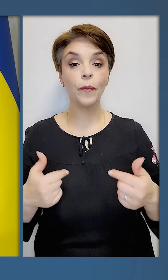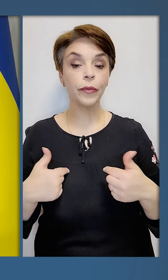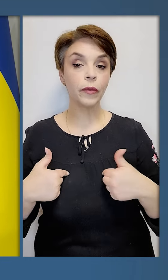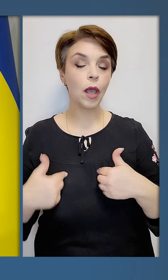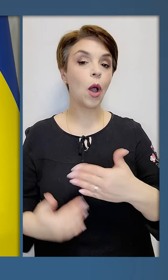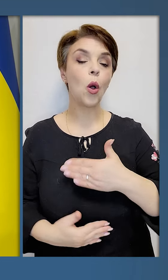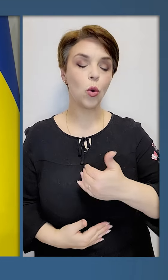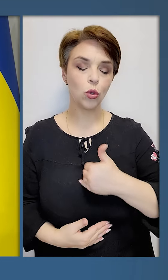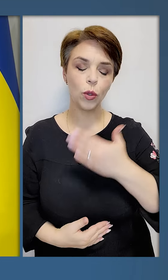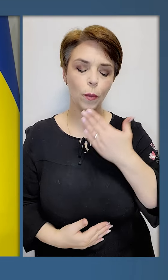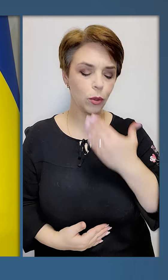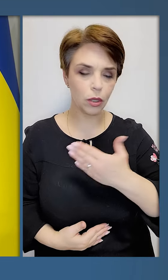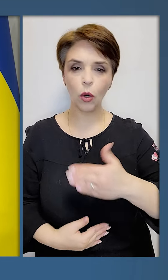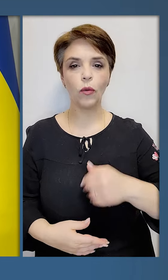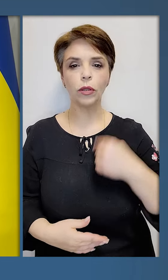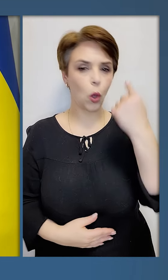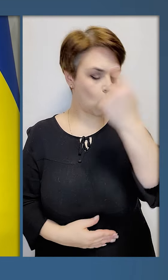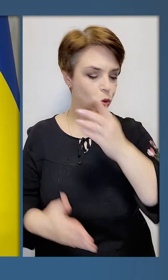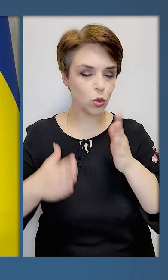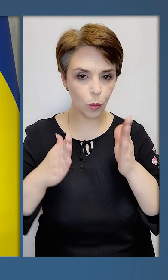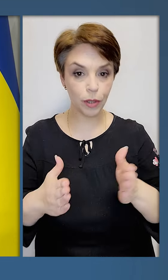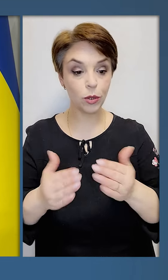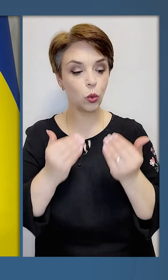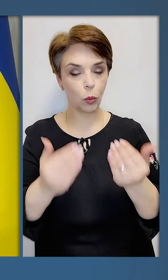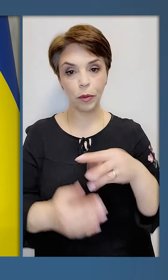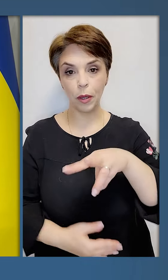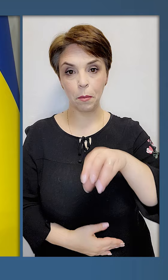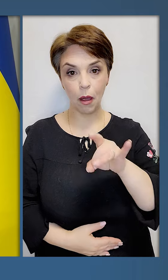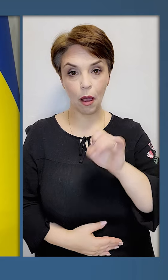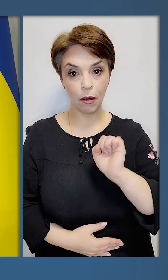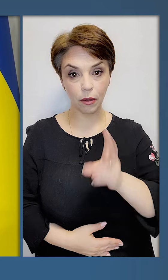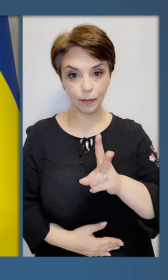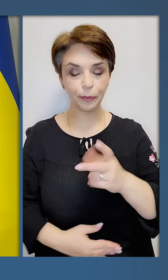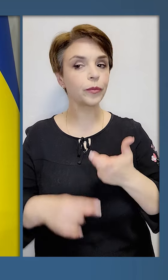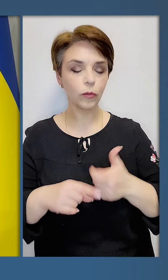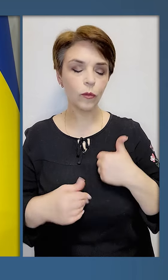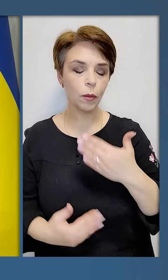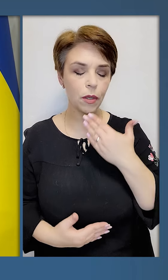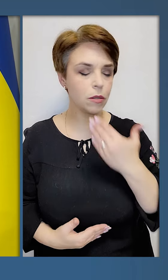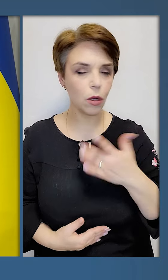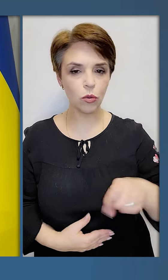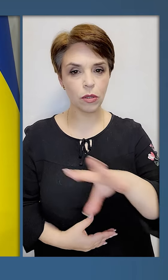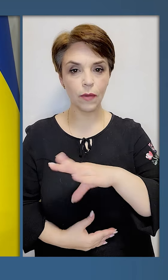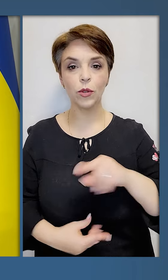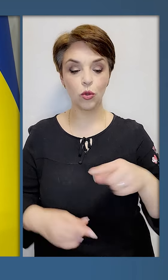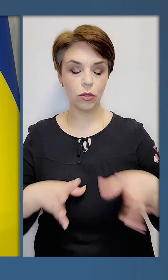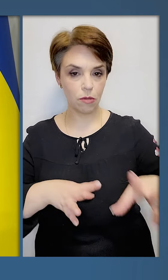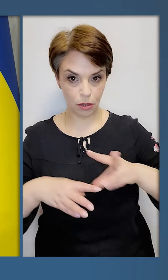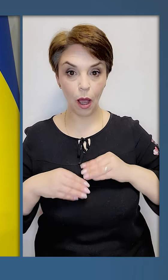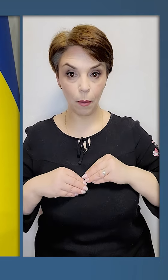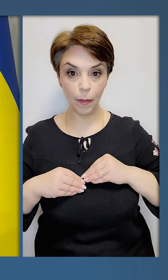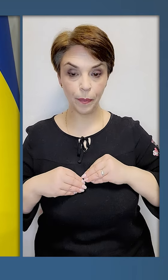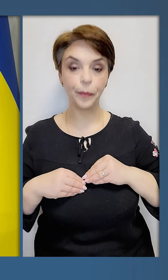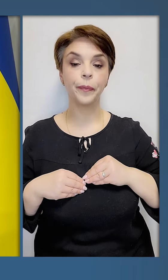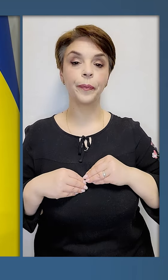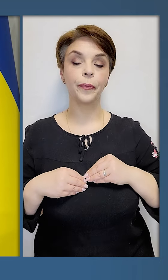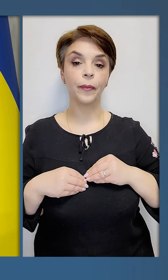я хочу подякувати особисто тобі, Марку. Дуже я тобі дякую за все, що ти з нами,